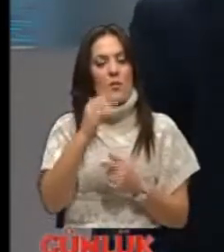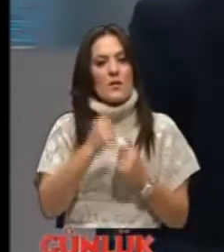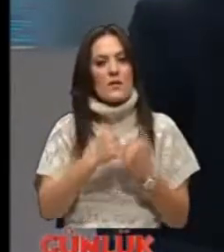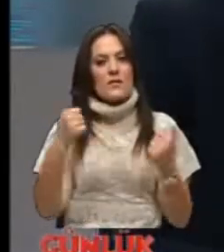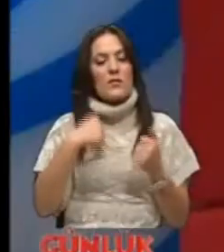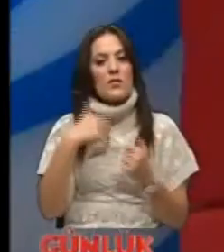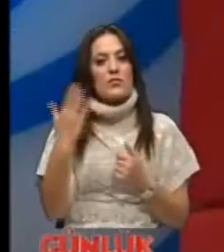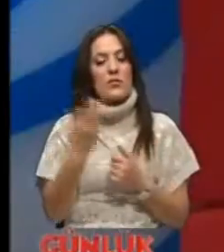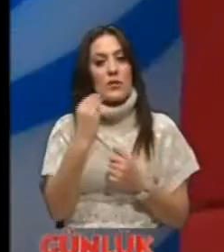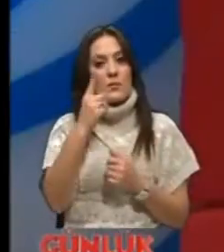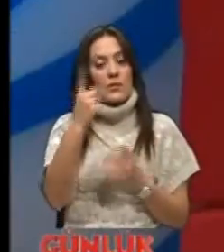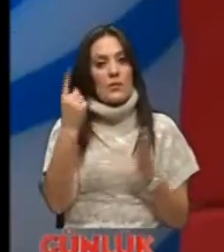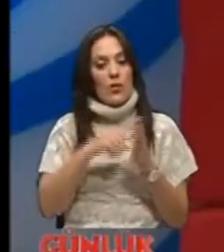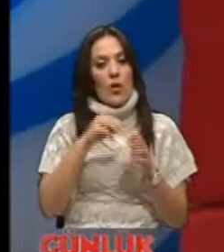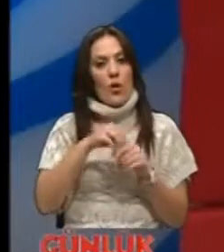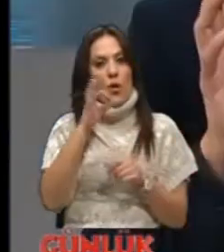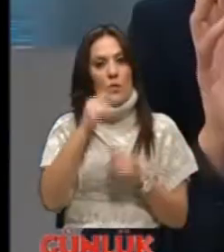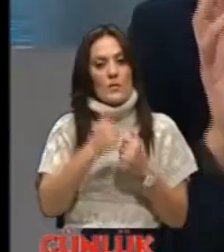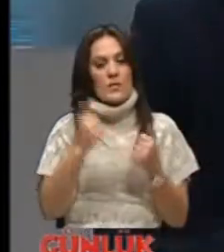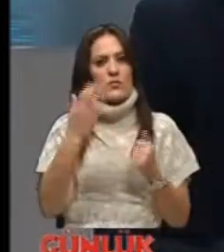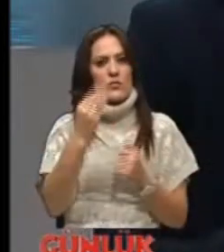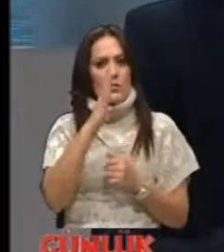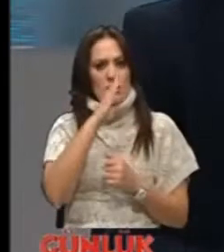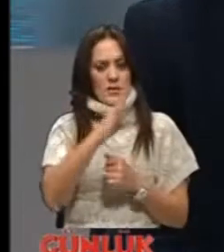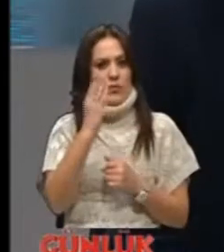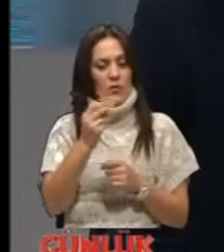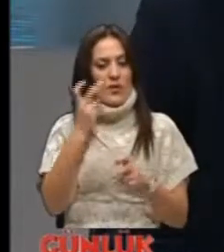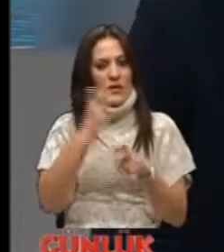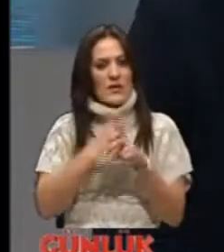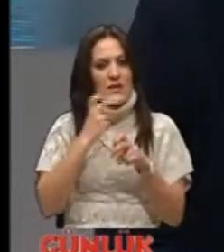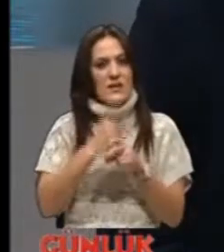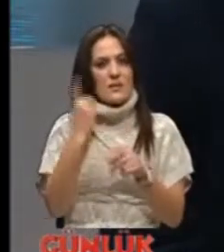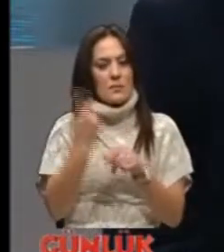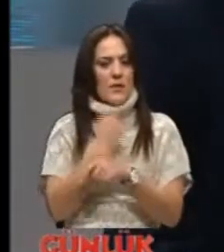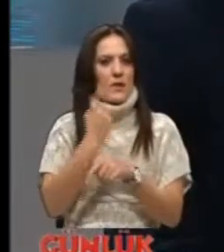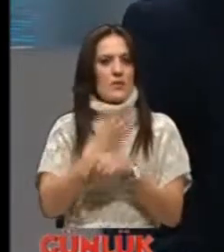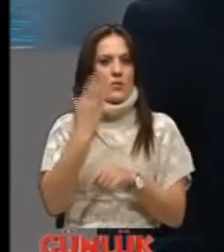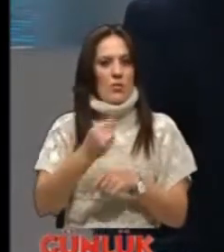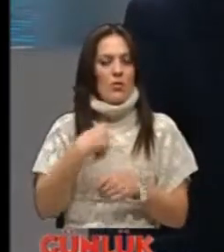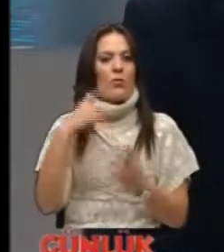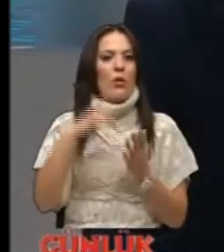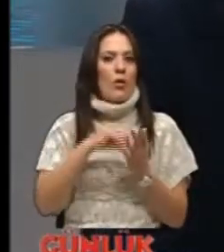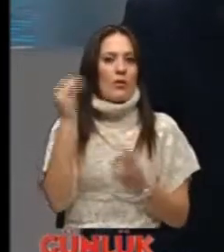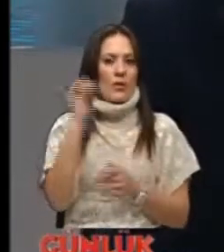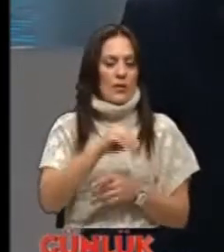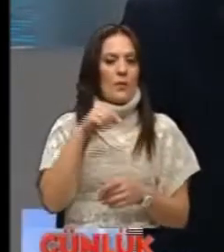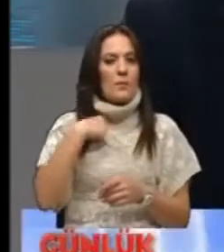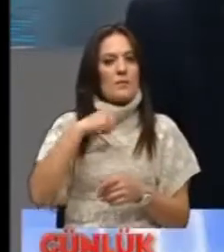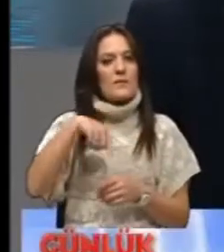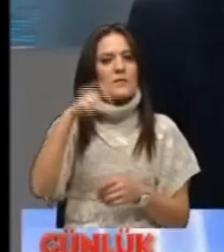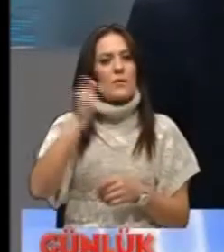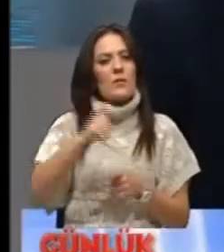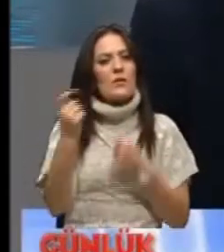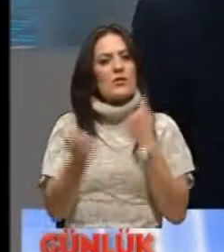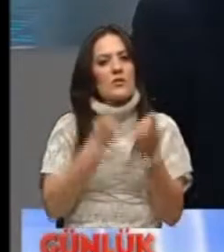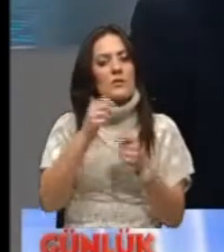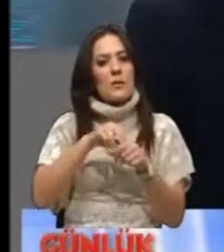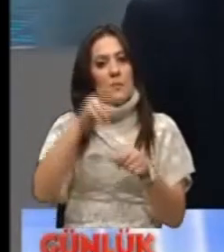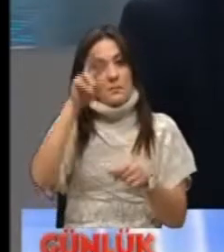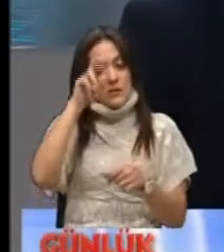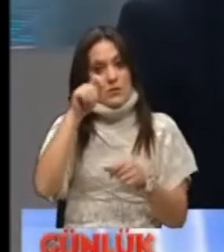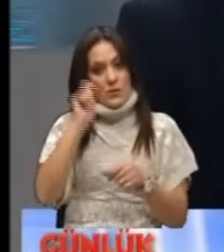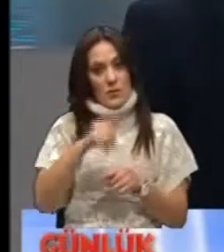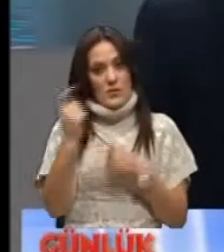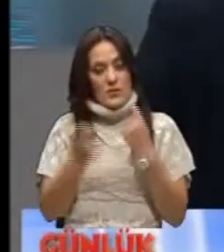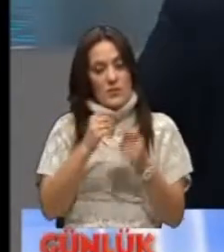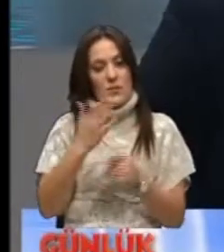çok iyi bir noktayı. Obezitenin çok ciddi olarak riskli yüklerinden bir tanesi olduğumuz ortada. Ve bizim yaptığımız çalışmalarda, psikologların